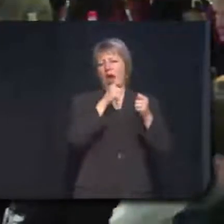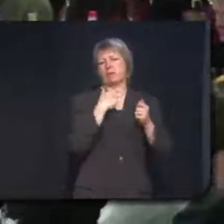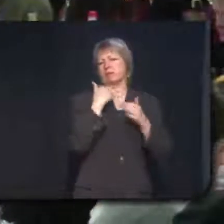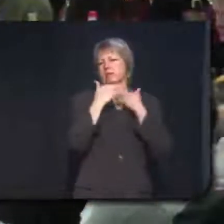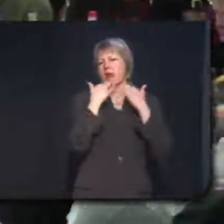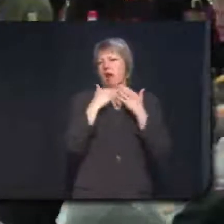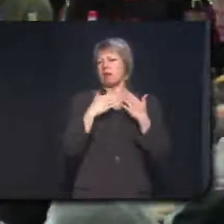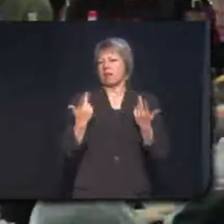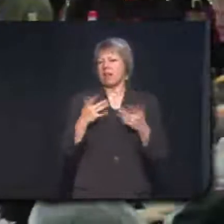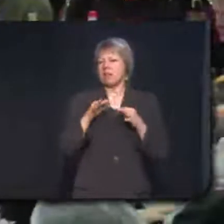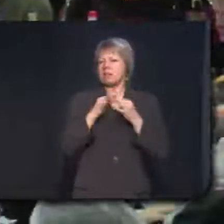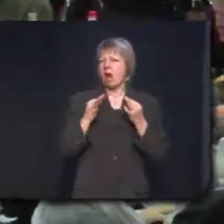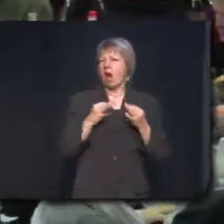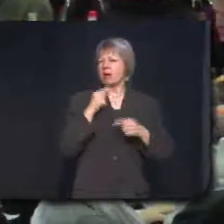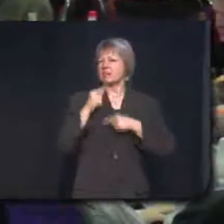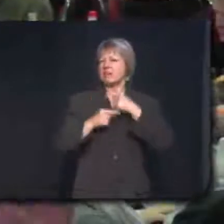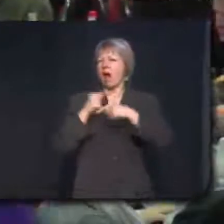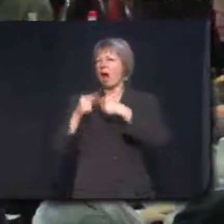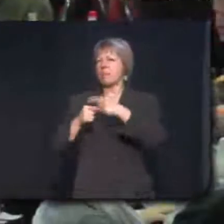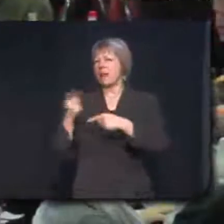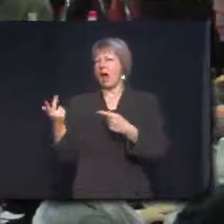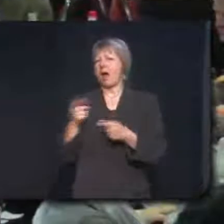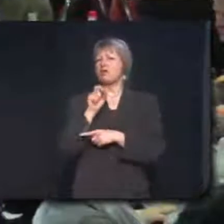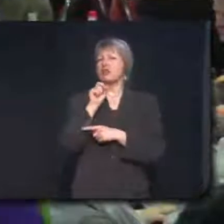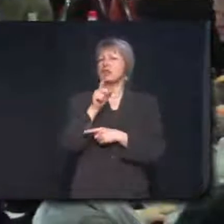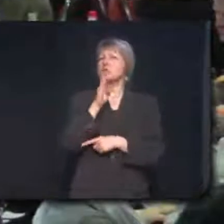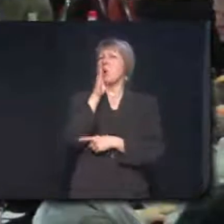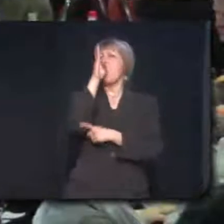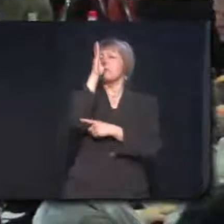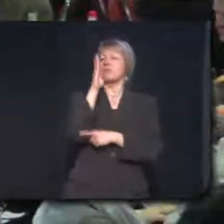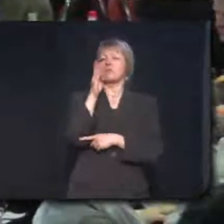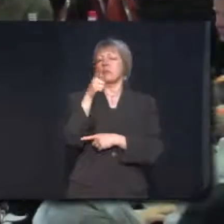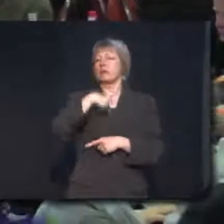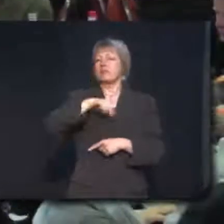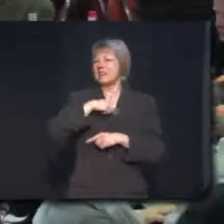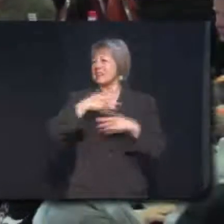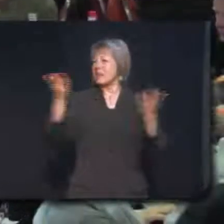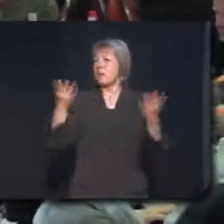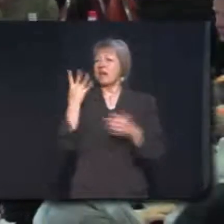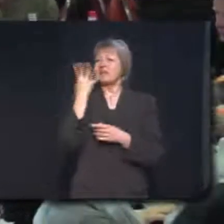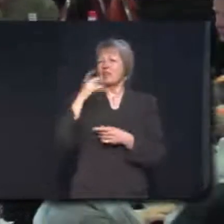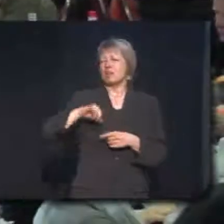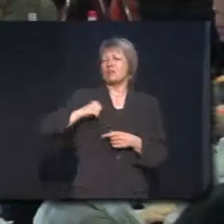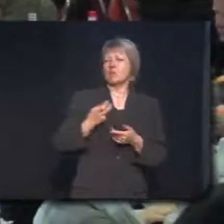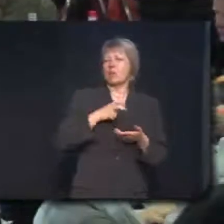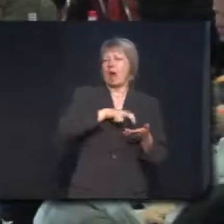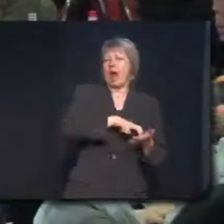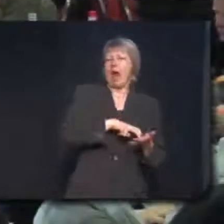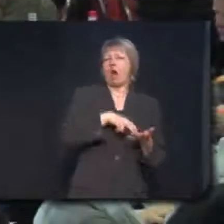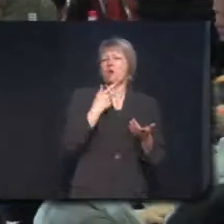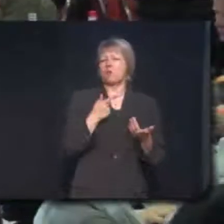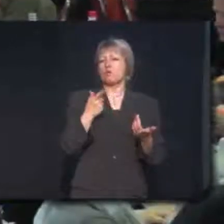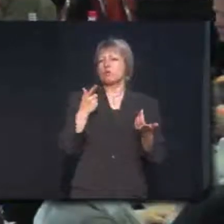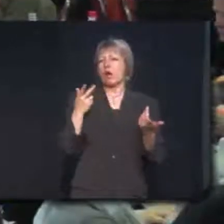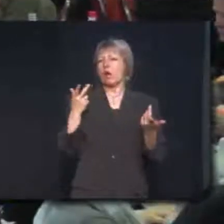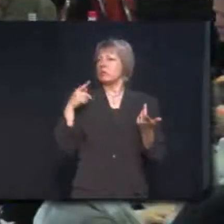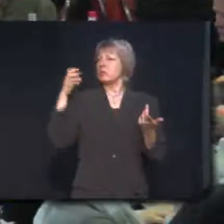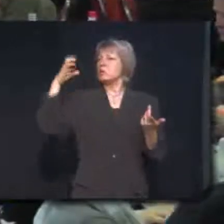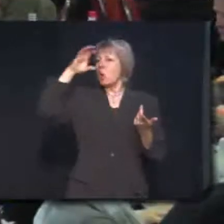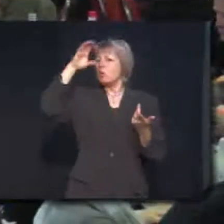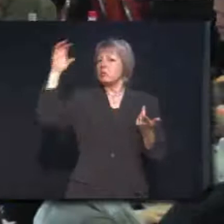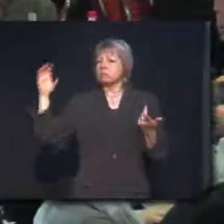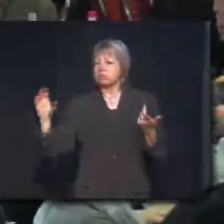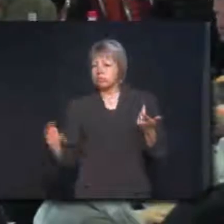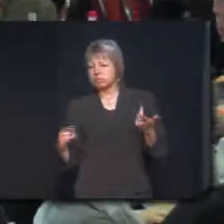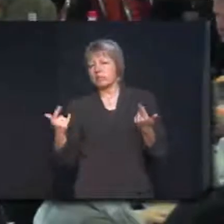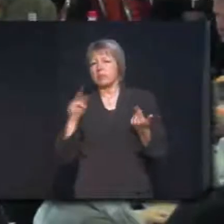Tagesablauf mehr der um 12 Uhr seinen Höhepunkt hat wir stehen nicht morgens um 4 Uhr auf und gehen nicht mit Sonnenuntergang ins Bett sondern es hat sich sehr weit nach